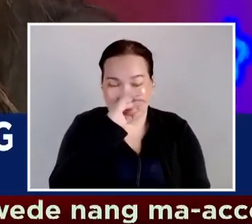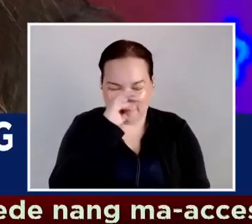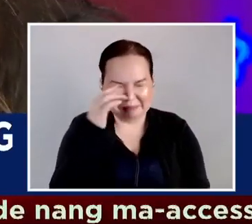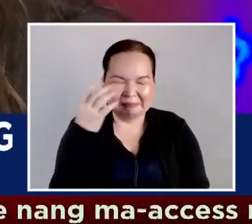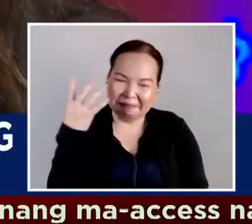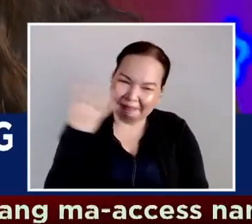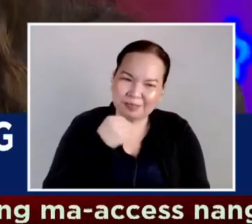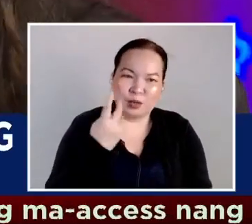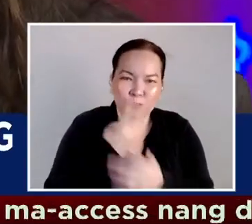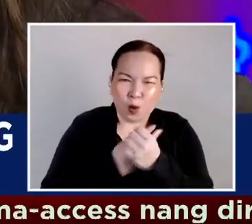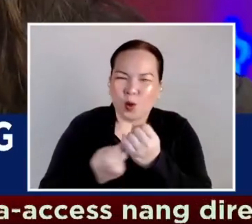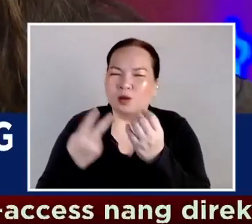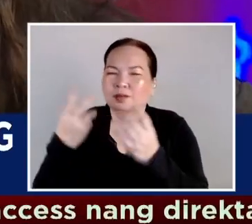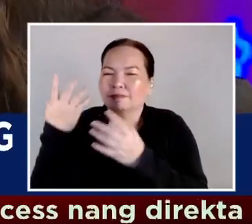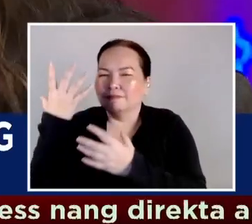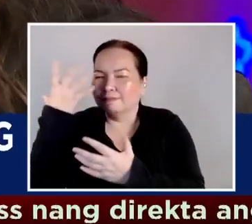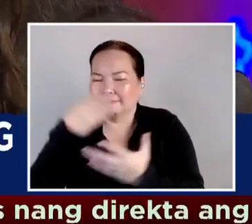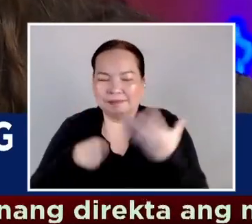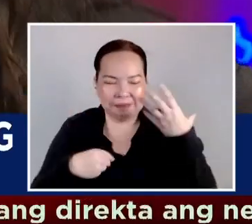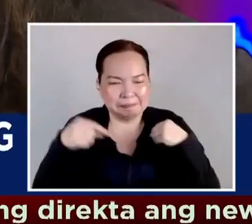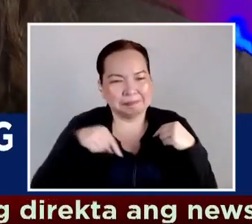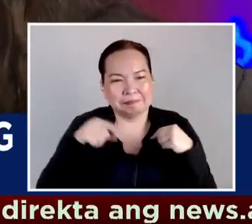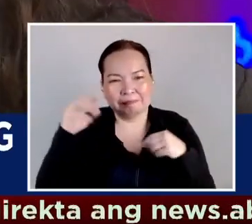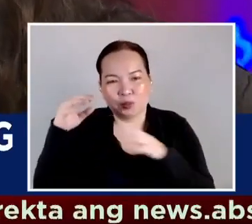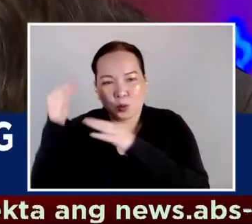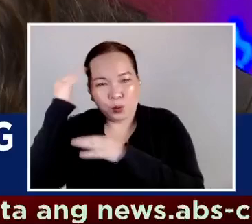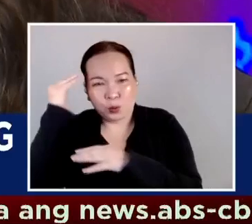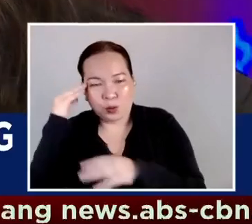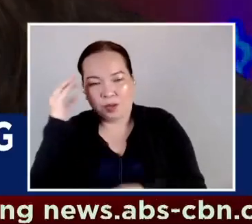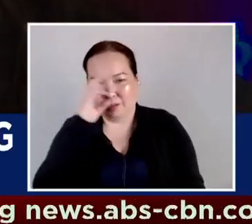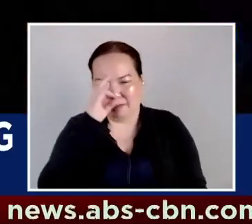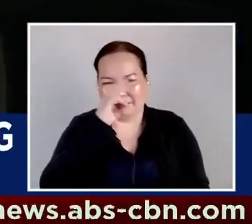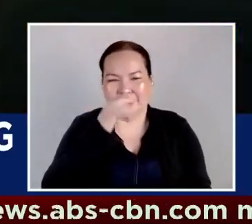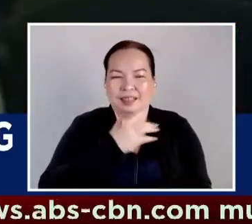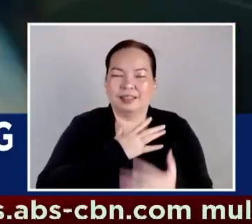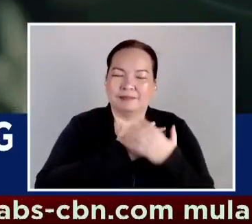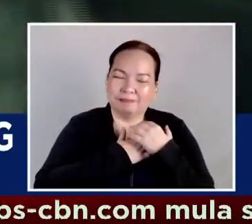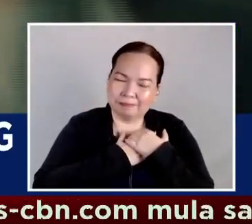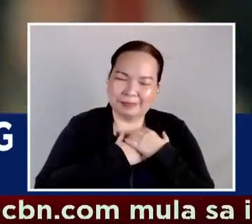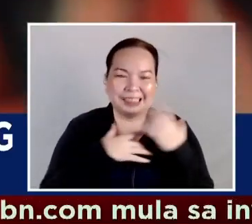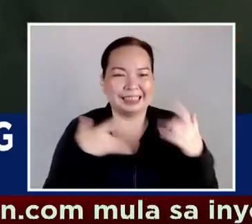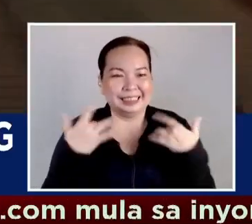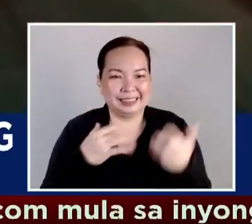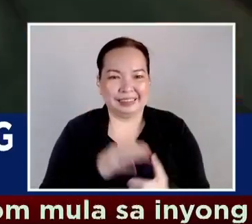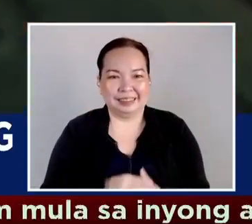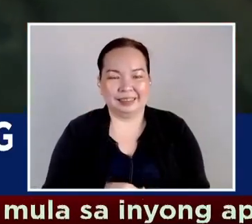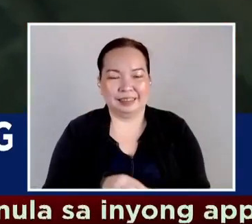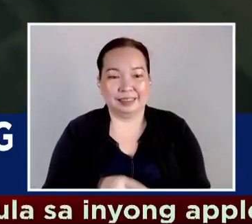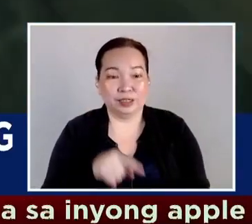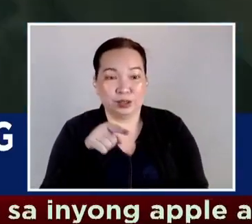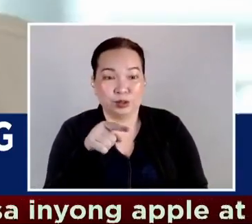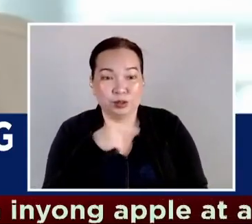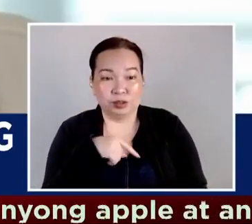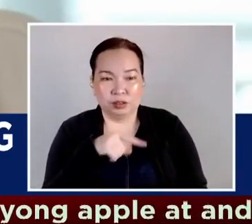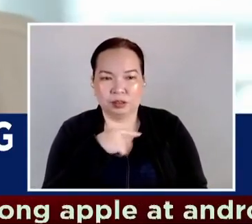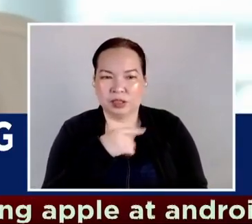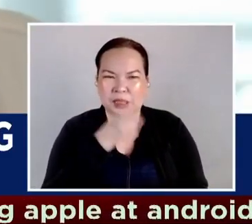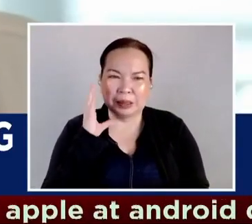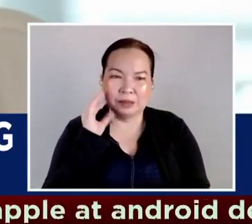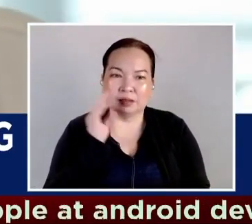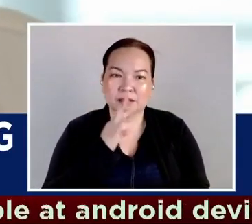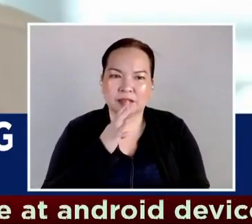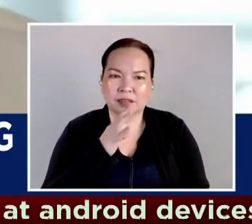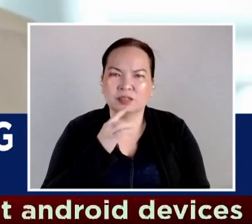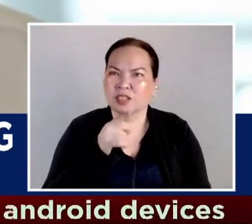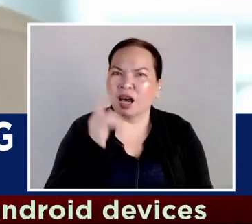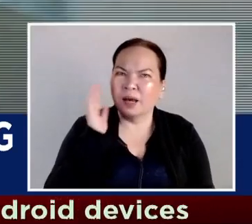both beautifully, equally beautiful. So, sobrang nakaka-excited. Alam mo yung pakiramdam na nasa harap mo na yung katotohanan, pero natatakot